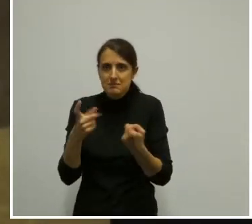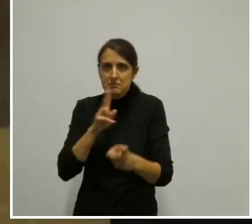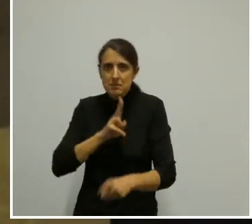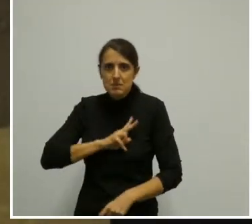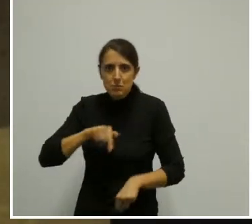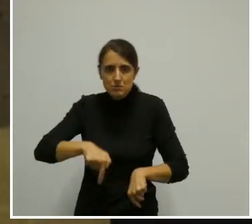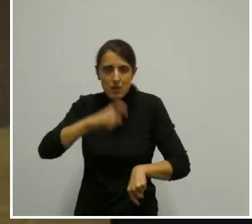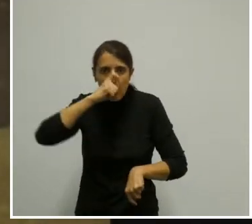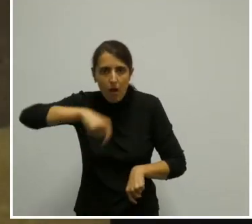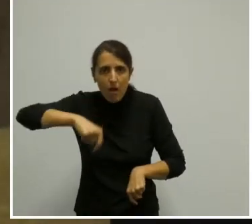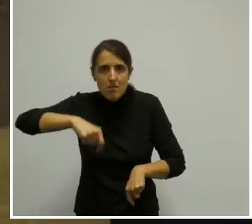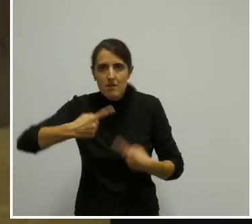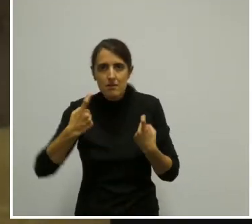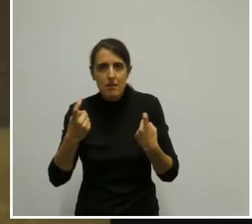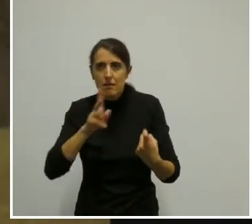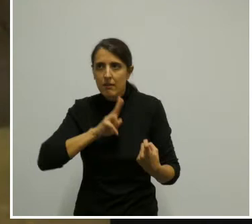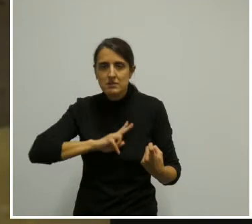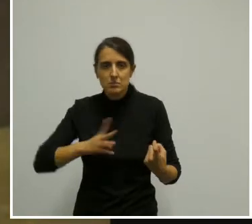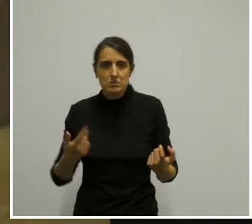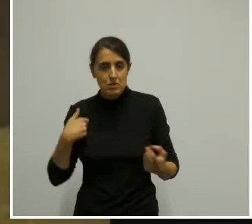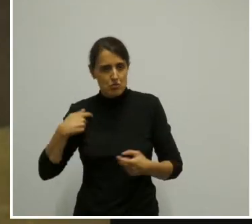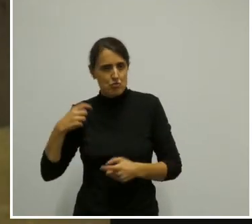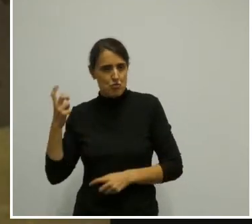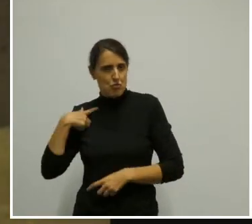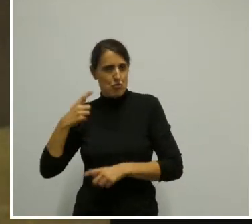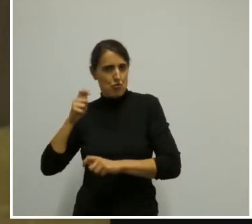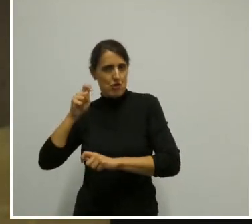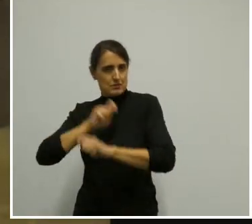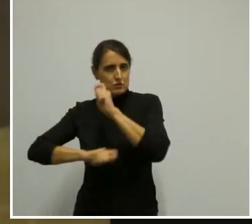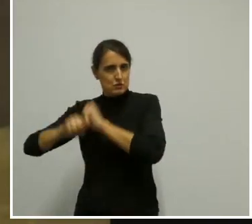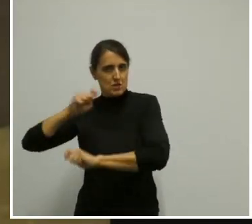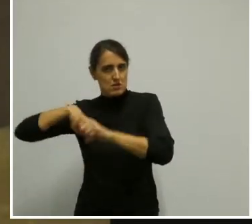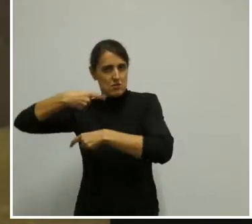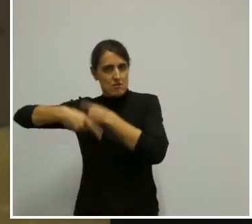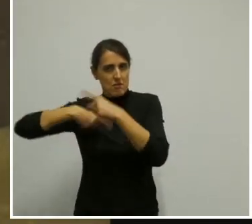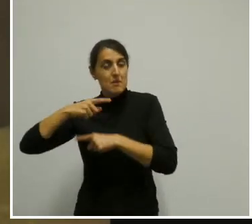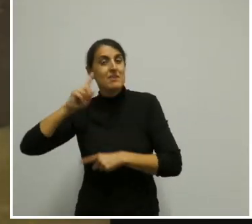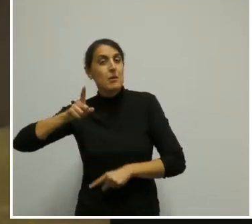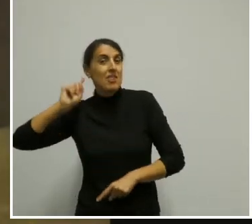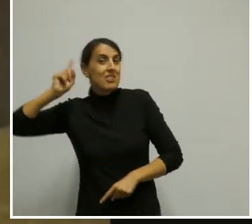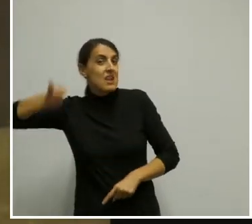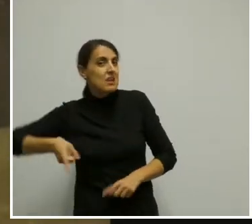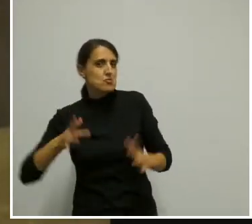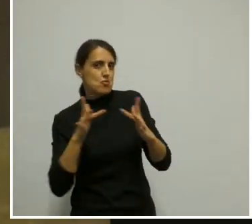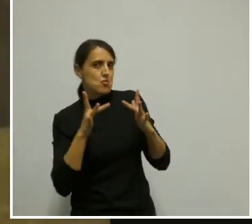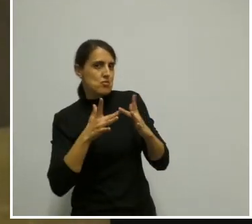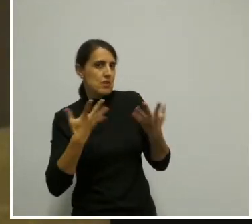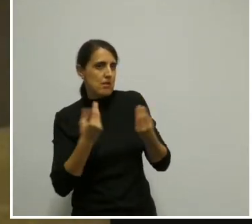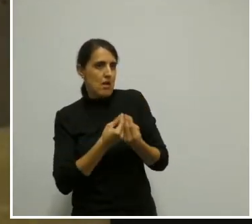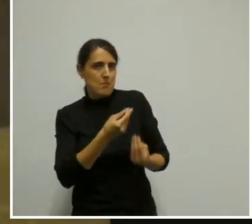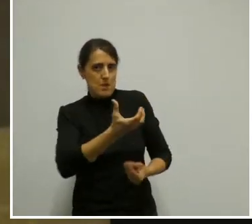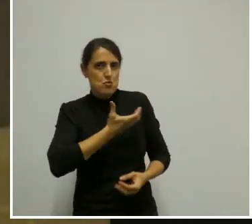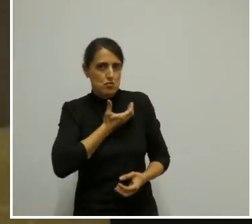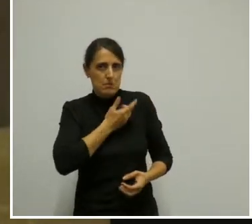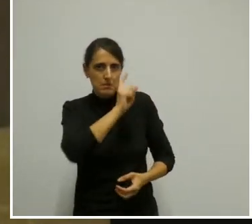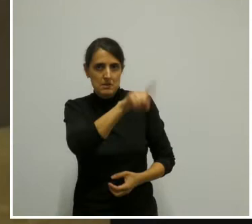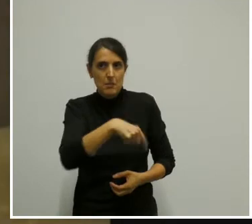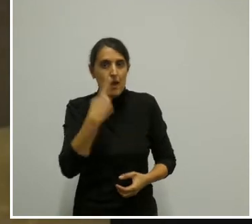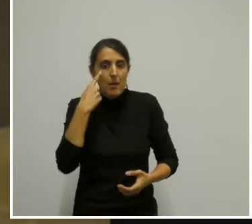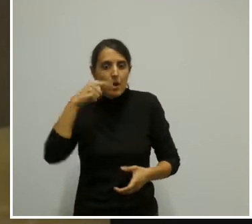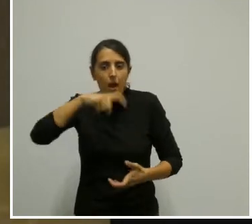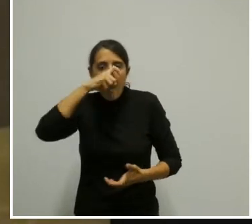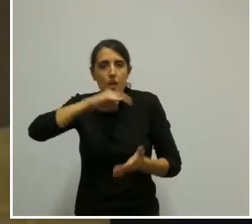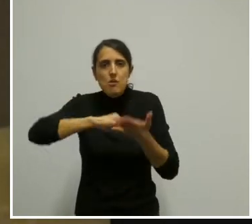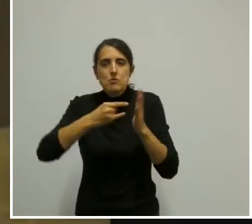a aquest curs. Val? Nosaltres venim com a AFA, direcció també està parlant amb vosaltres per a veure com podem solucionar això aquest curs.